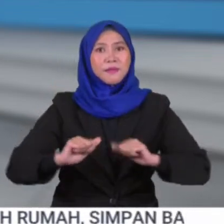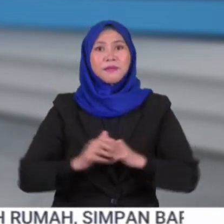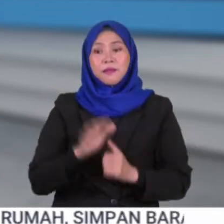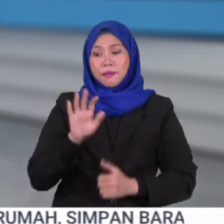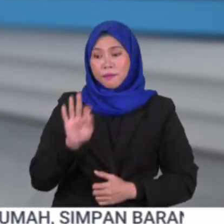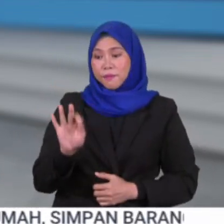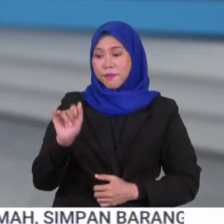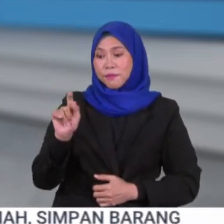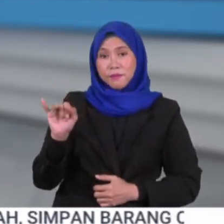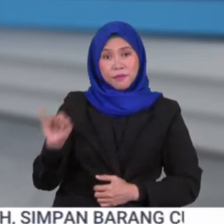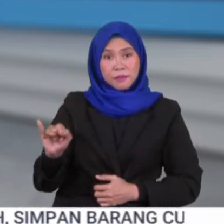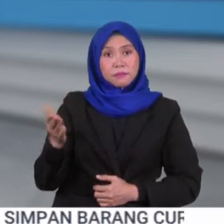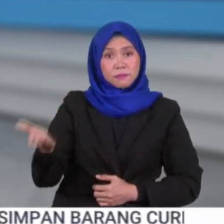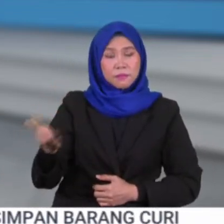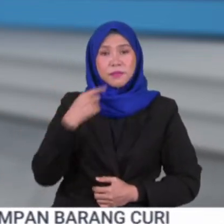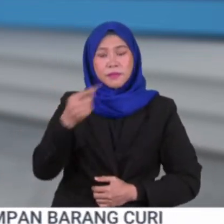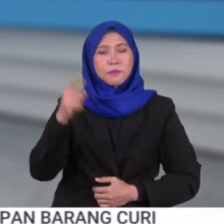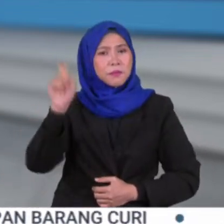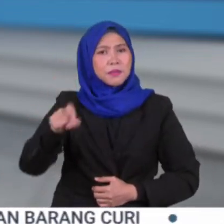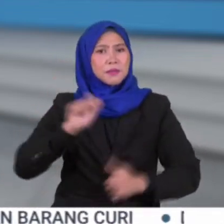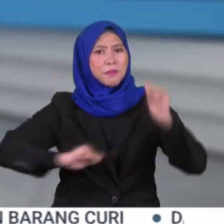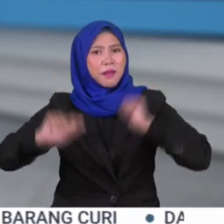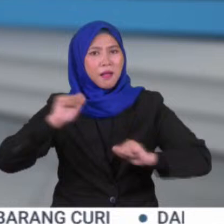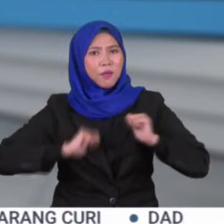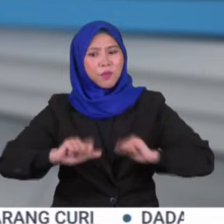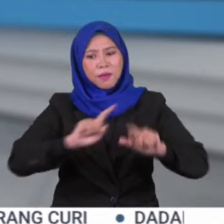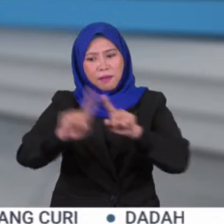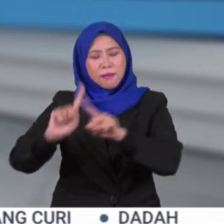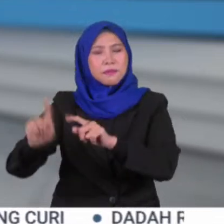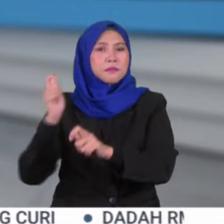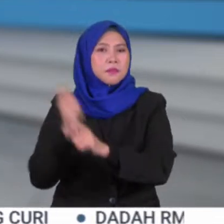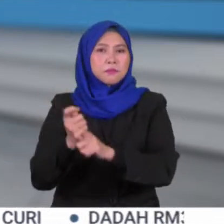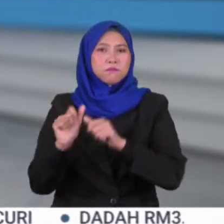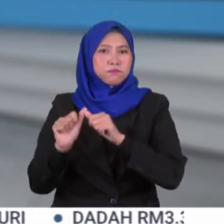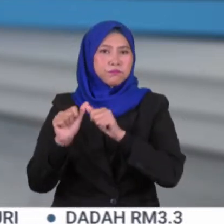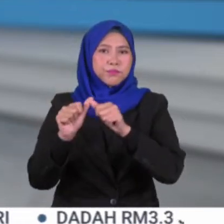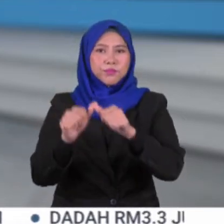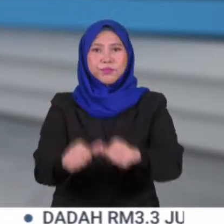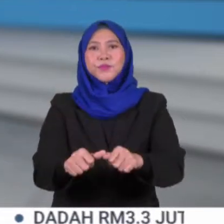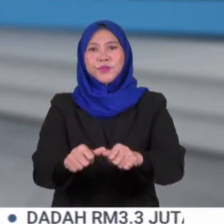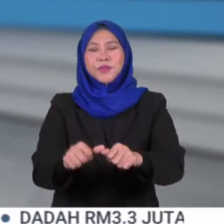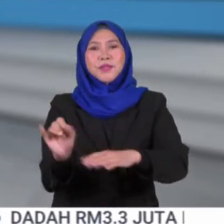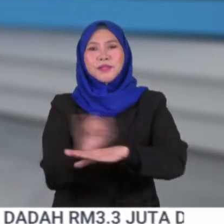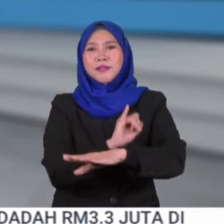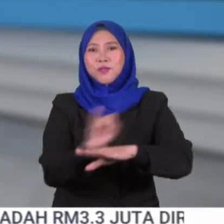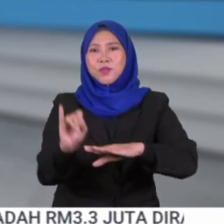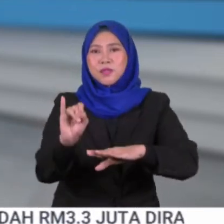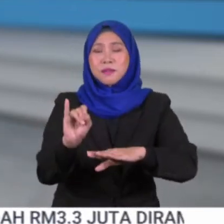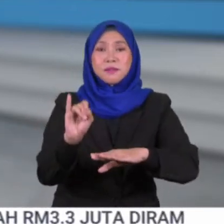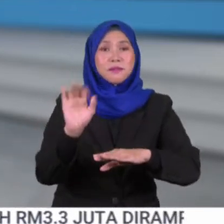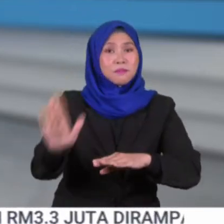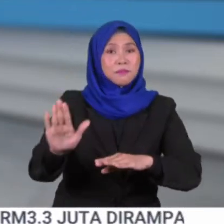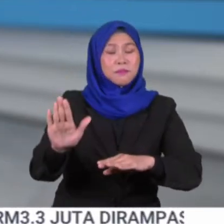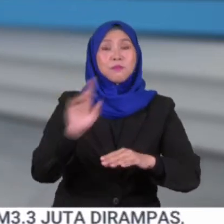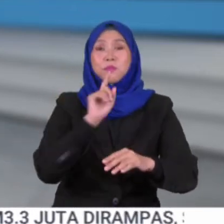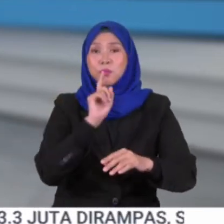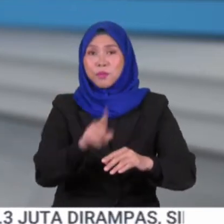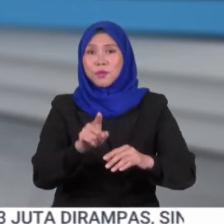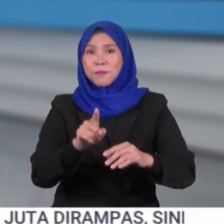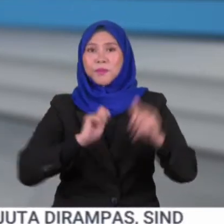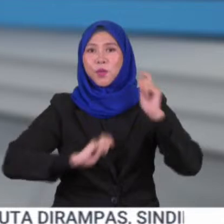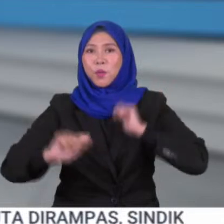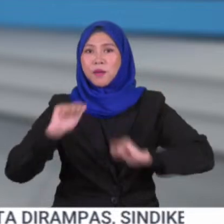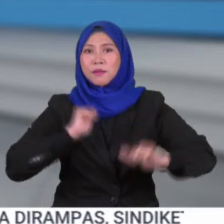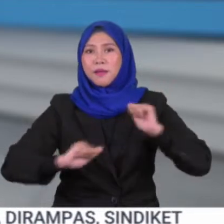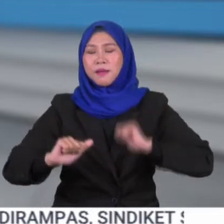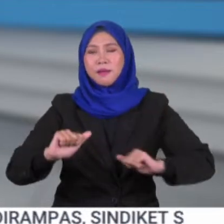Fifi, dia harus menjadi pelakon versatile untuk kekal relevan dalam industri seni walaupun cenderung dengan